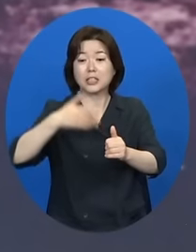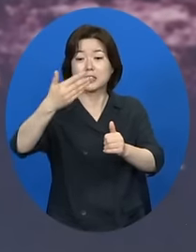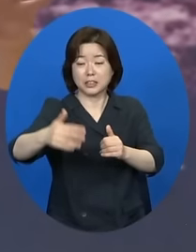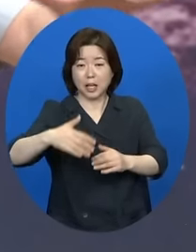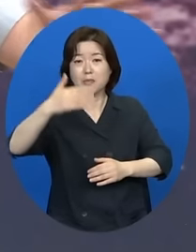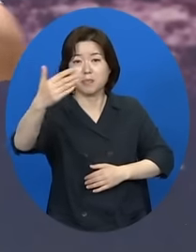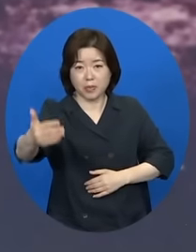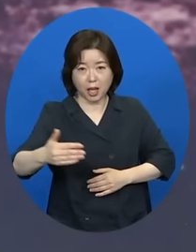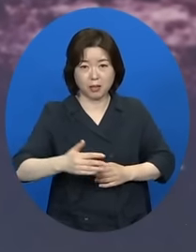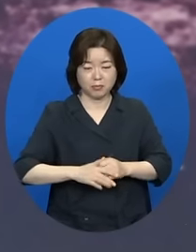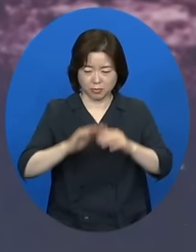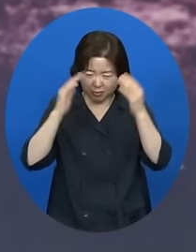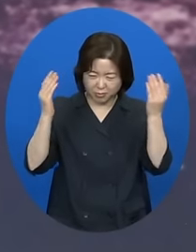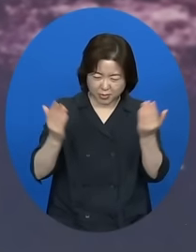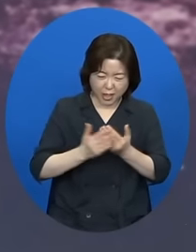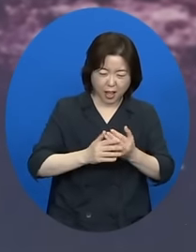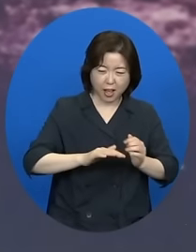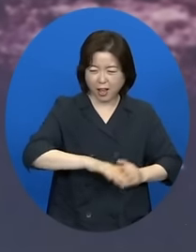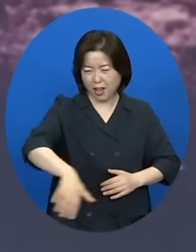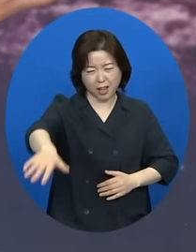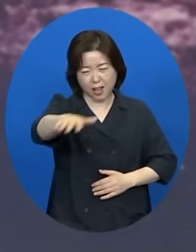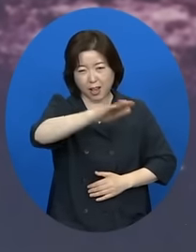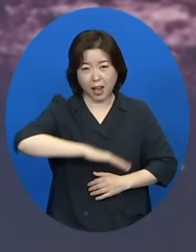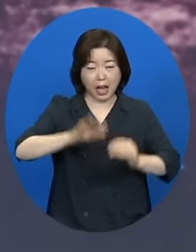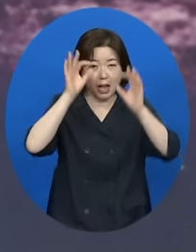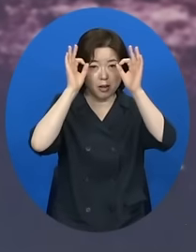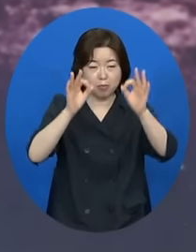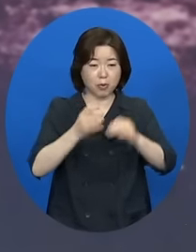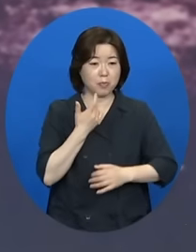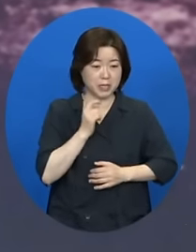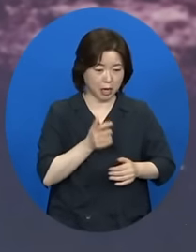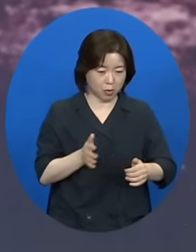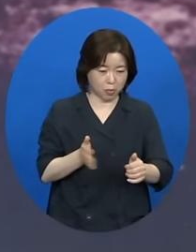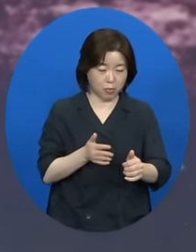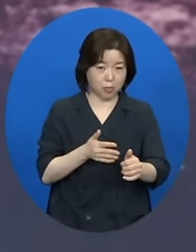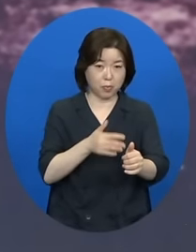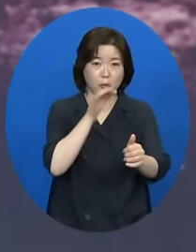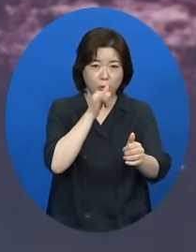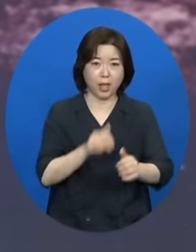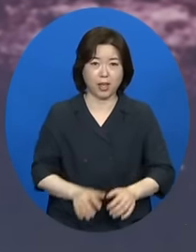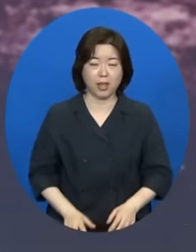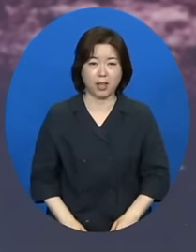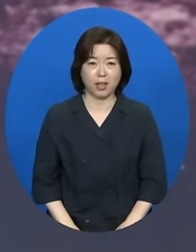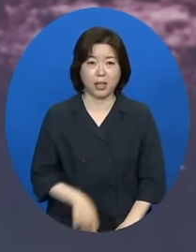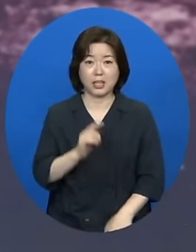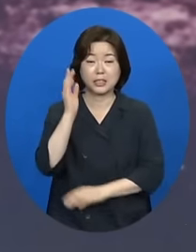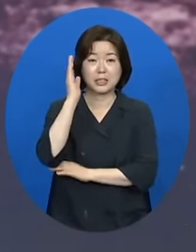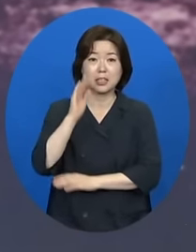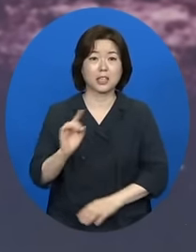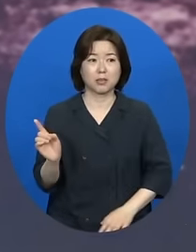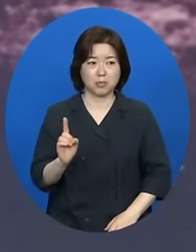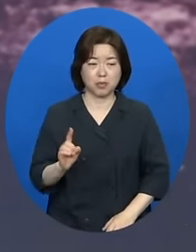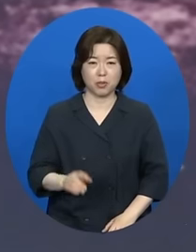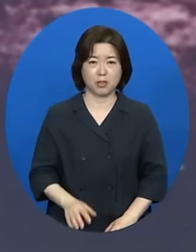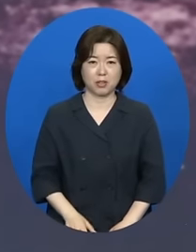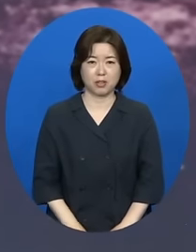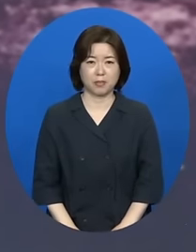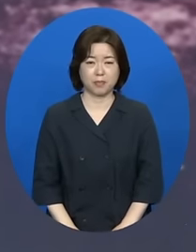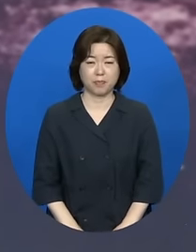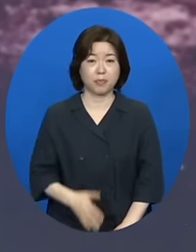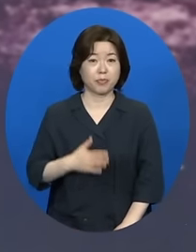세대, 그 다음 세대 전체를 보시면서 야곱을 인도하시는 거예요, 지금. 그 얘기는 무슨 얘기냐? 저와